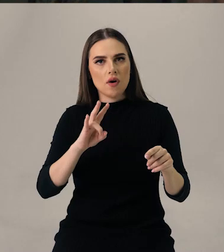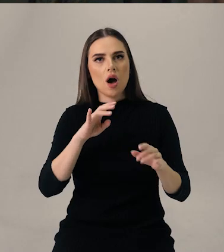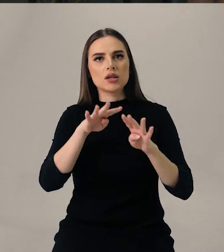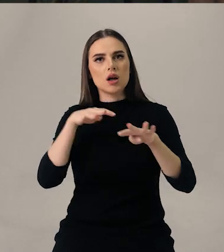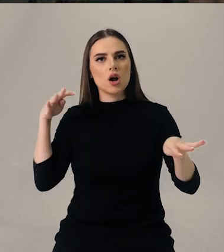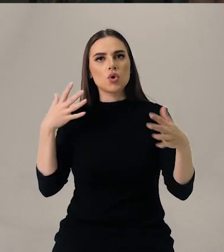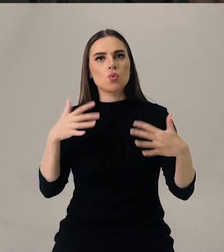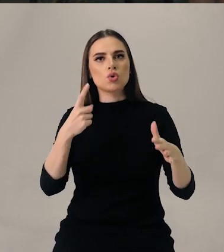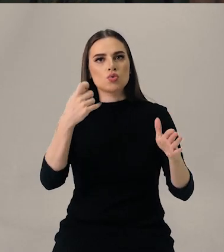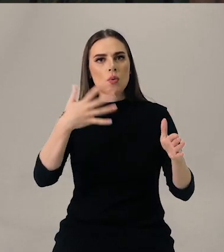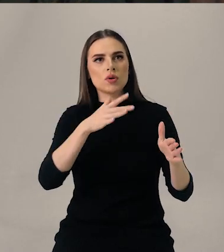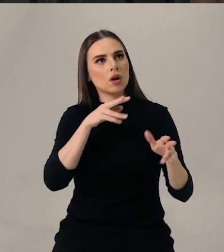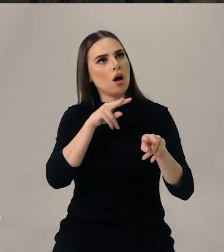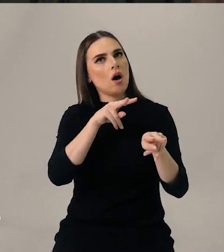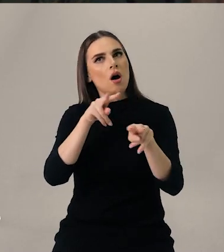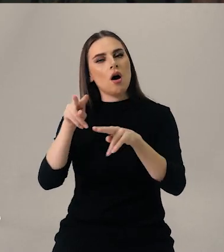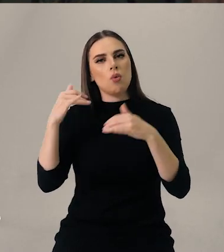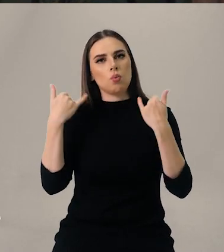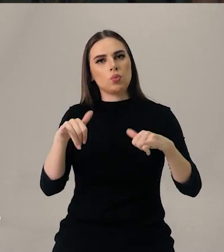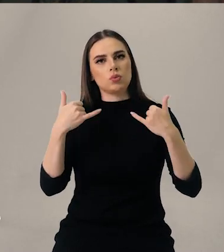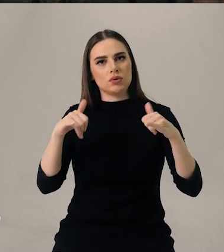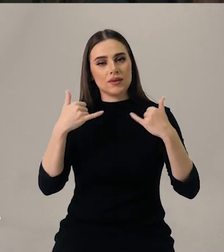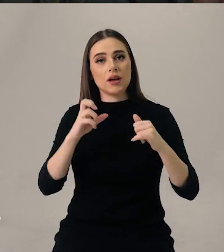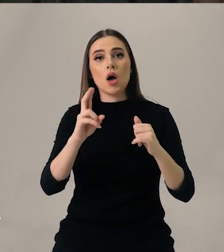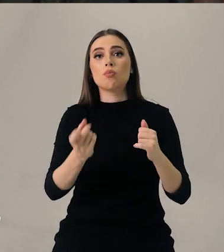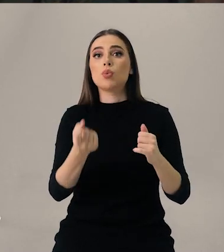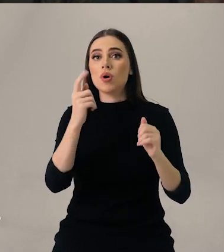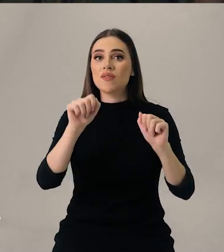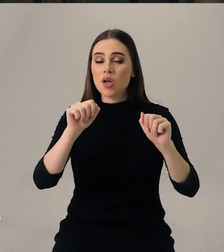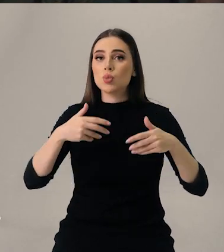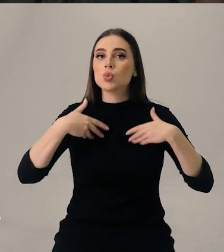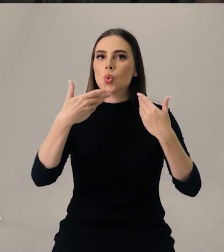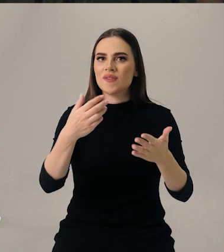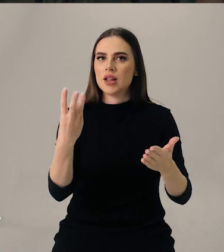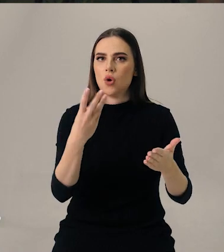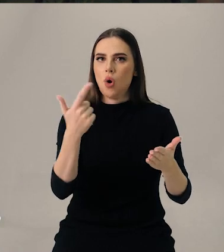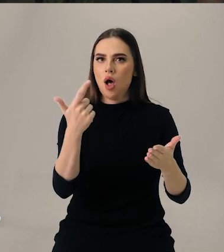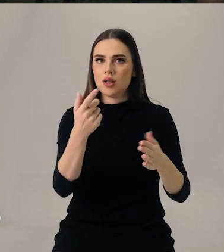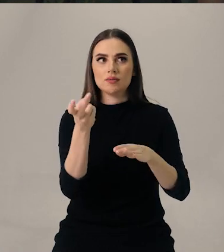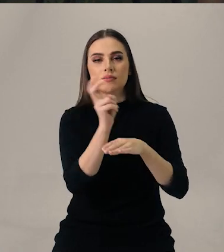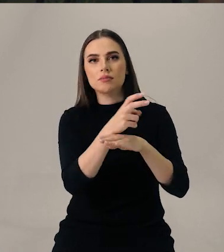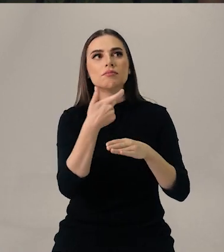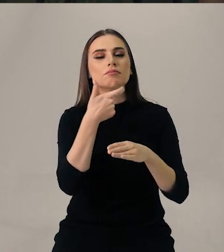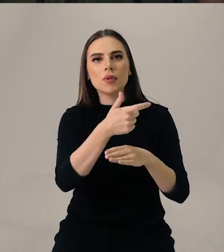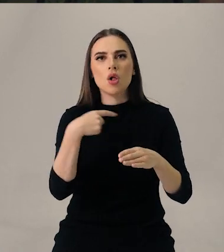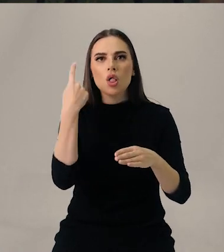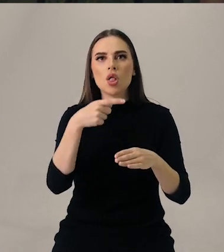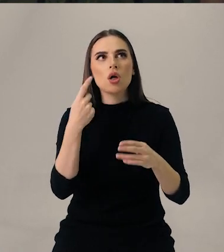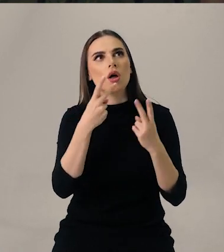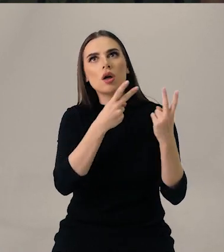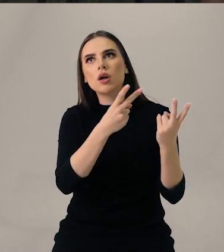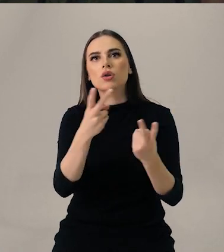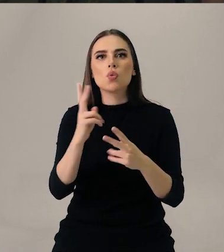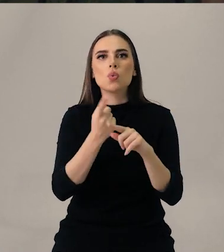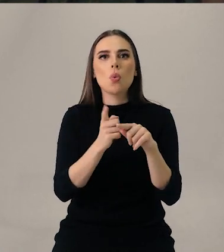вот уже почти 150 лет. Как только появится возможность, я советую тебе сходить в Третьяковскую галерею, чтобы попытаться самому